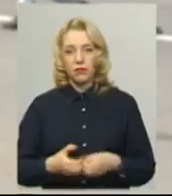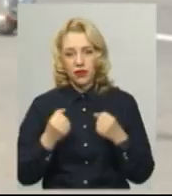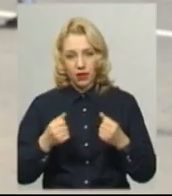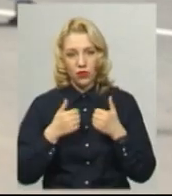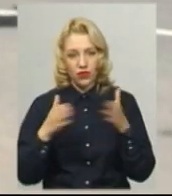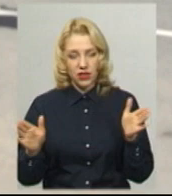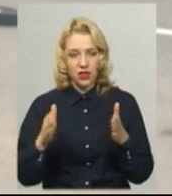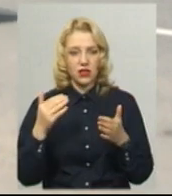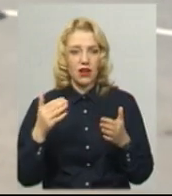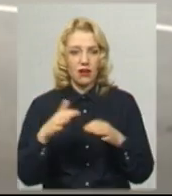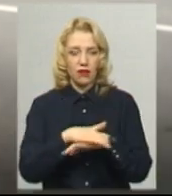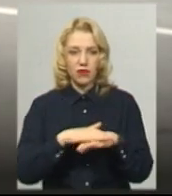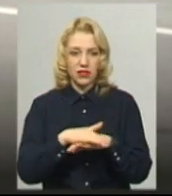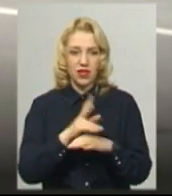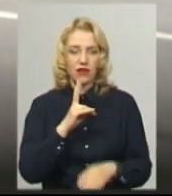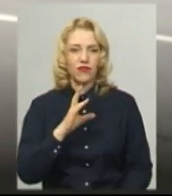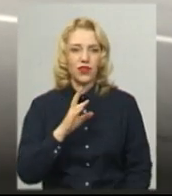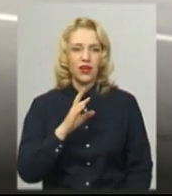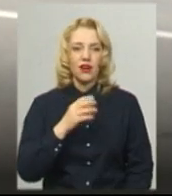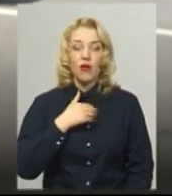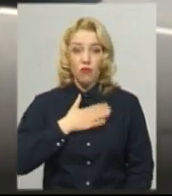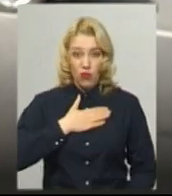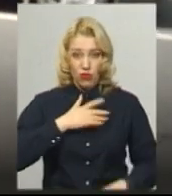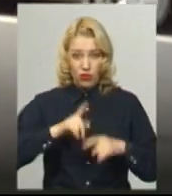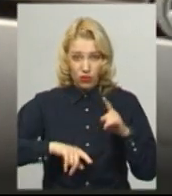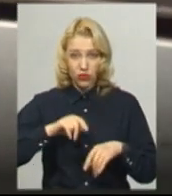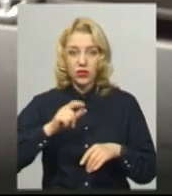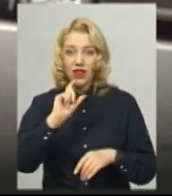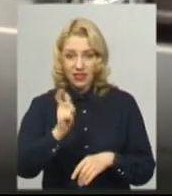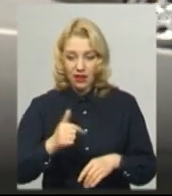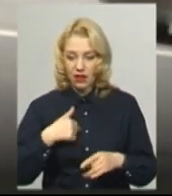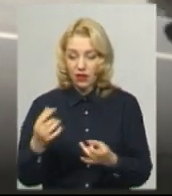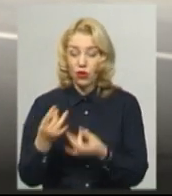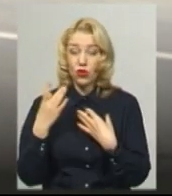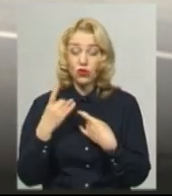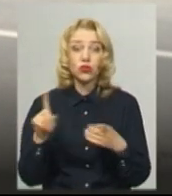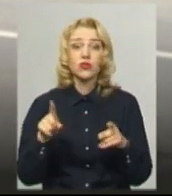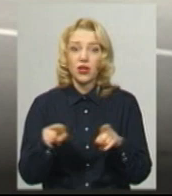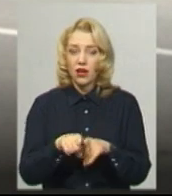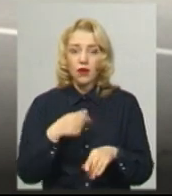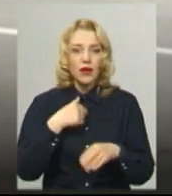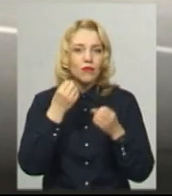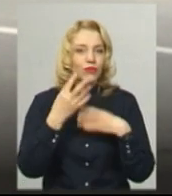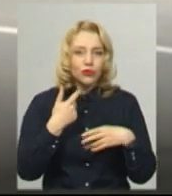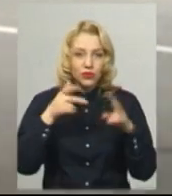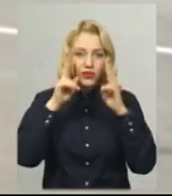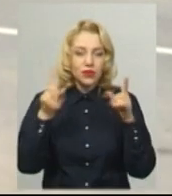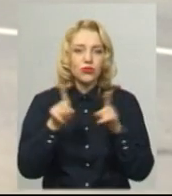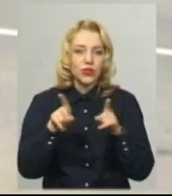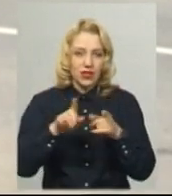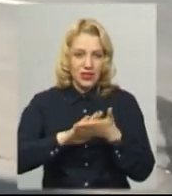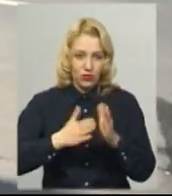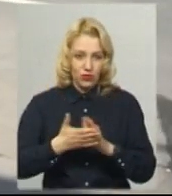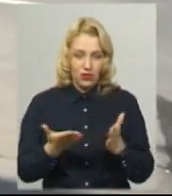хмельничанка Світлана Полець. У мене родичі літали, вони подзвонили, вони сказали, що це таке. Ми просто недооцінюємо це, що